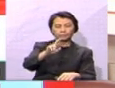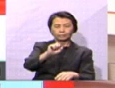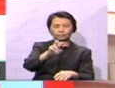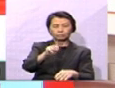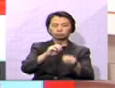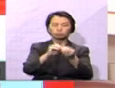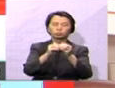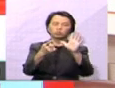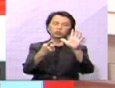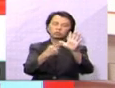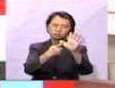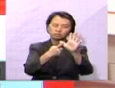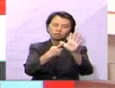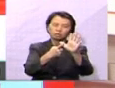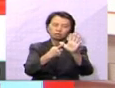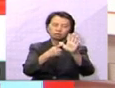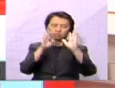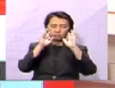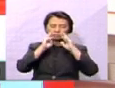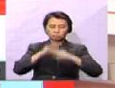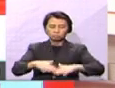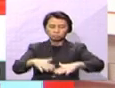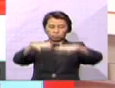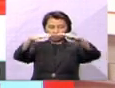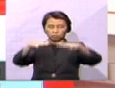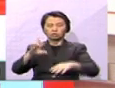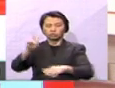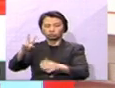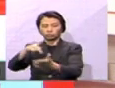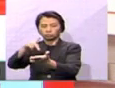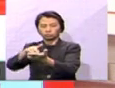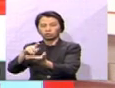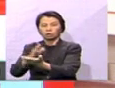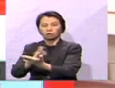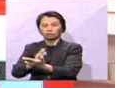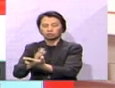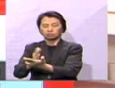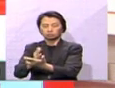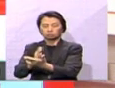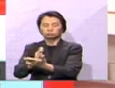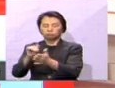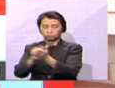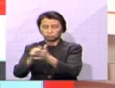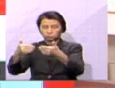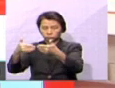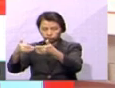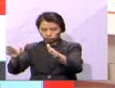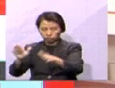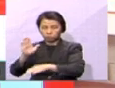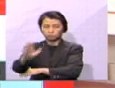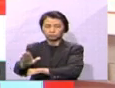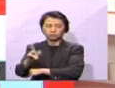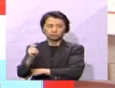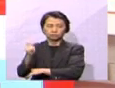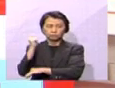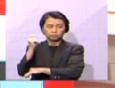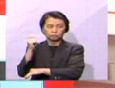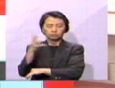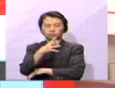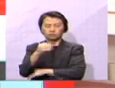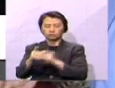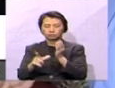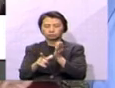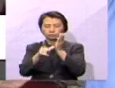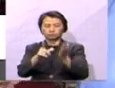kelima yang terjejas banjir dua pusat pemindahan sementara PPS baru dibuka petang tadi sementara itu